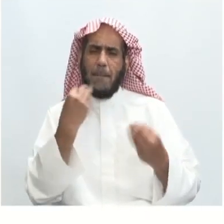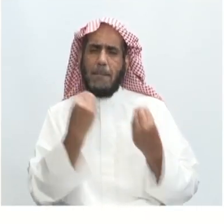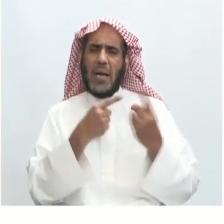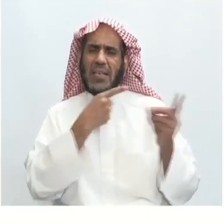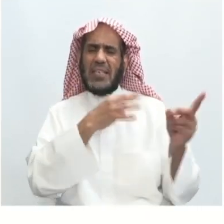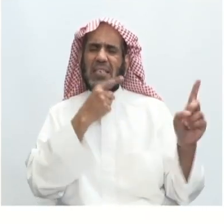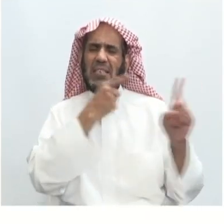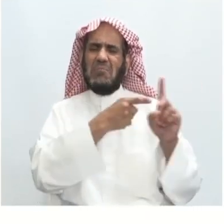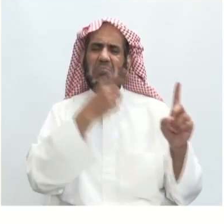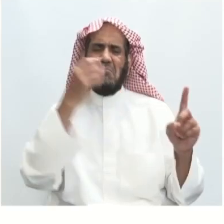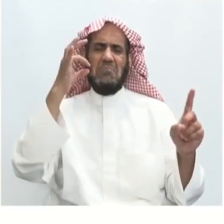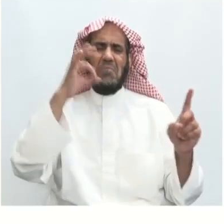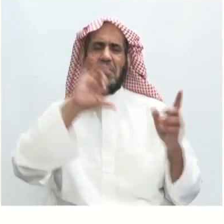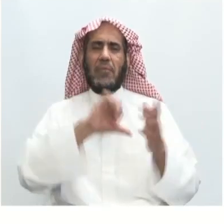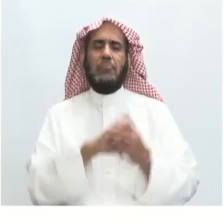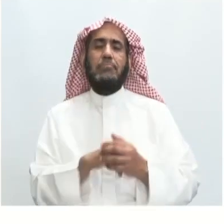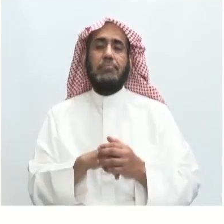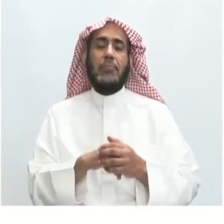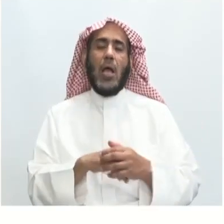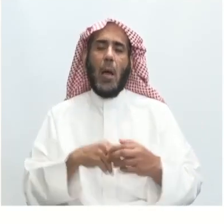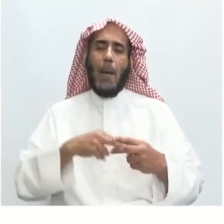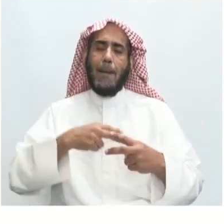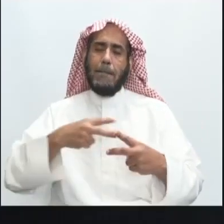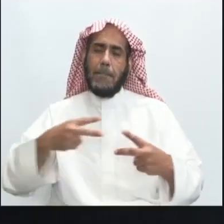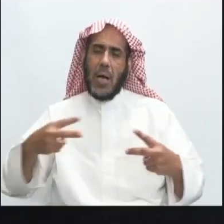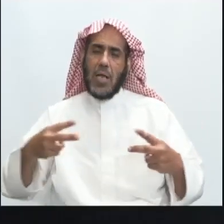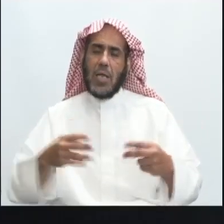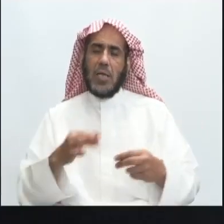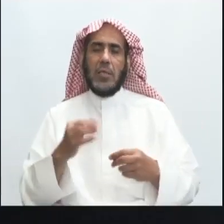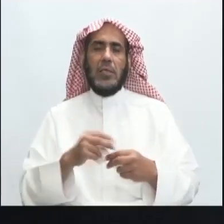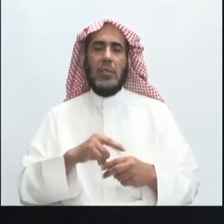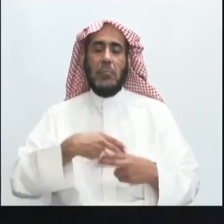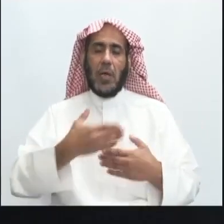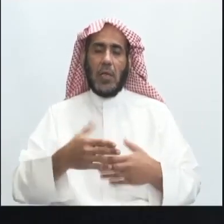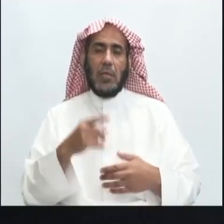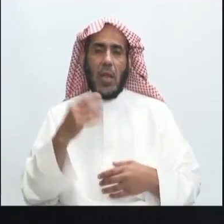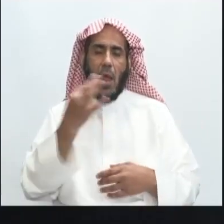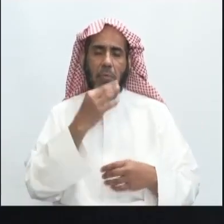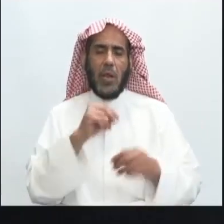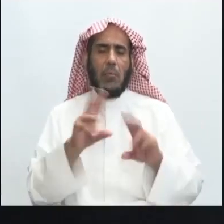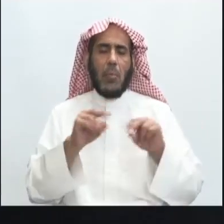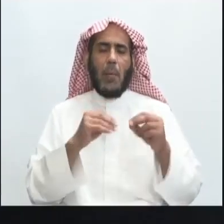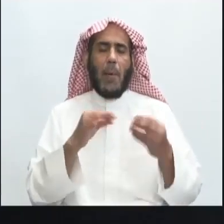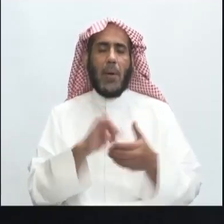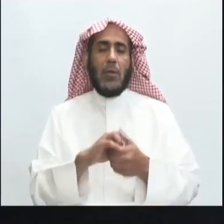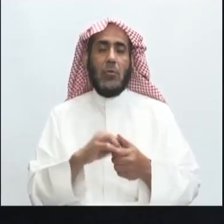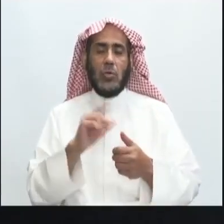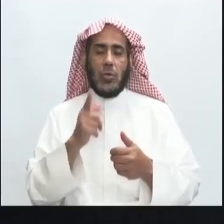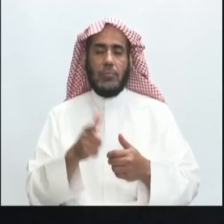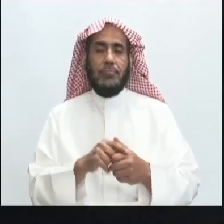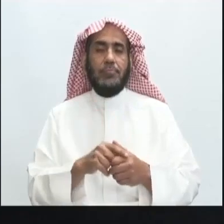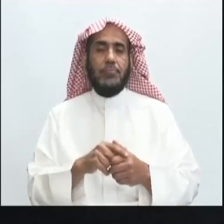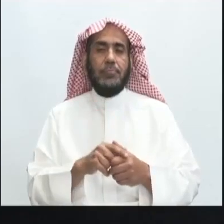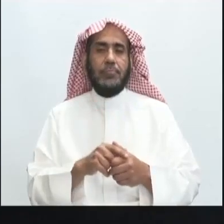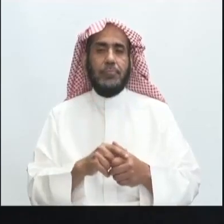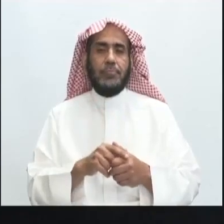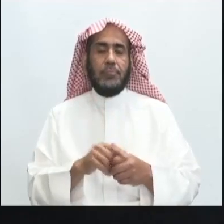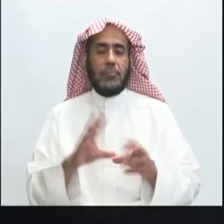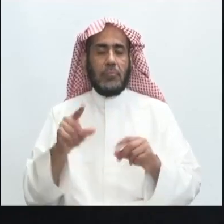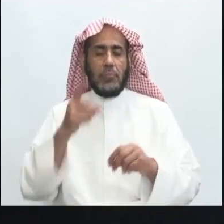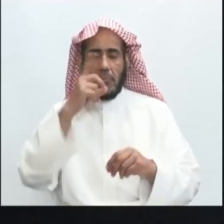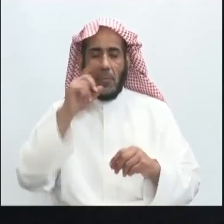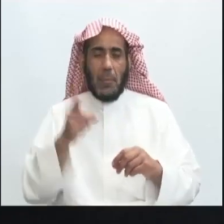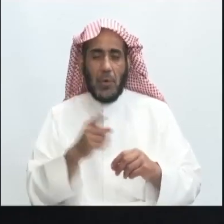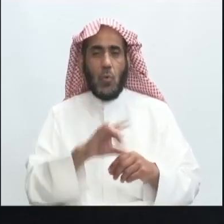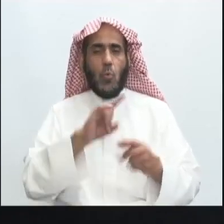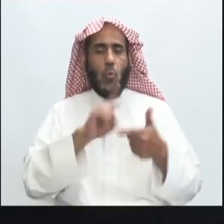على ابدا بقيه الامثله بامكانك ايضا ان تكملها وسنكملها مع مع بعضنا وسنذكر ذلك لكن ان تاتي بامر